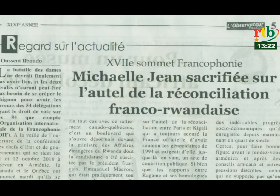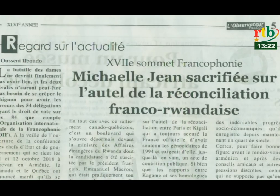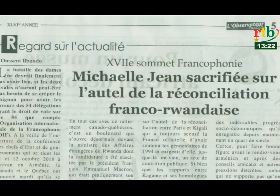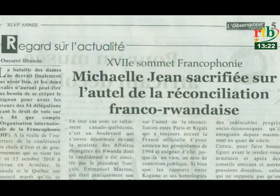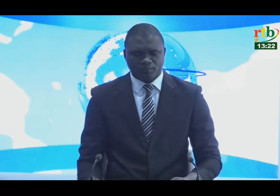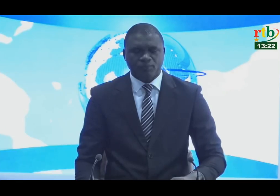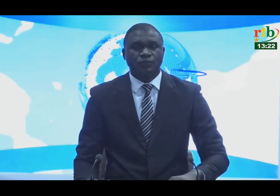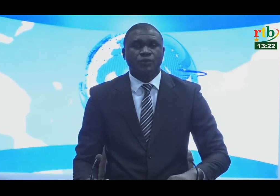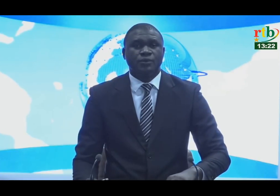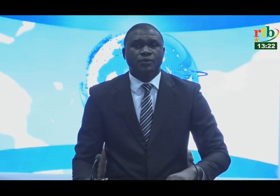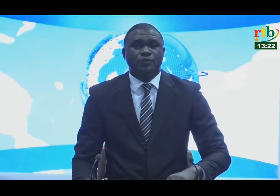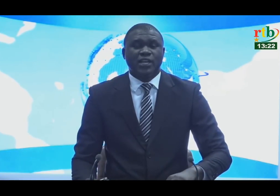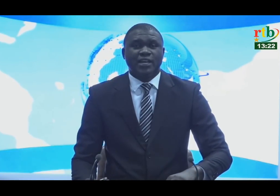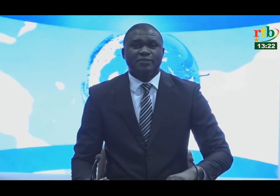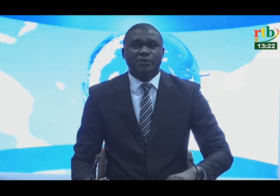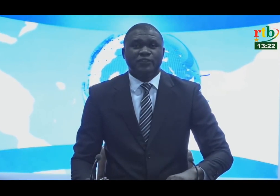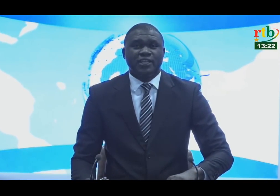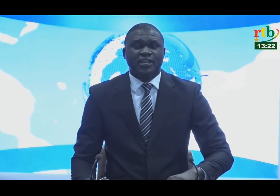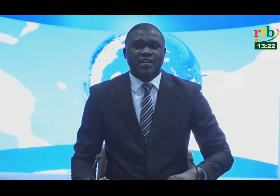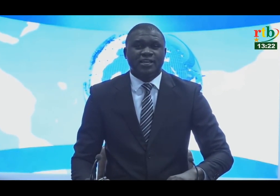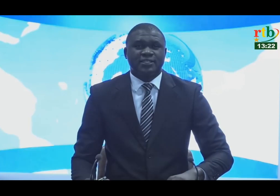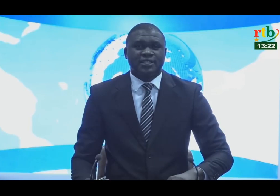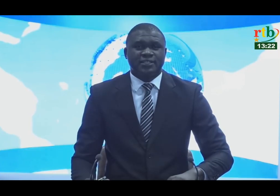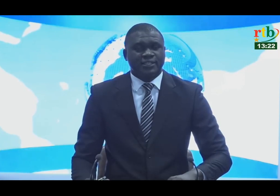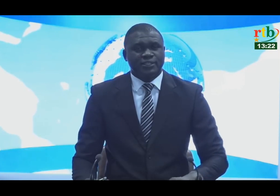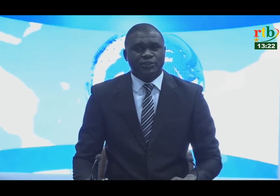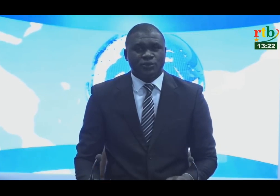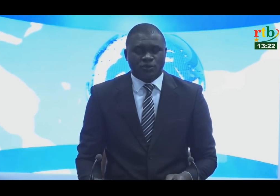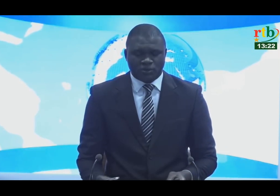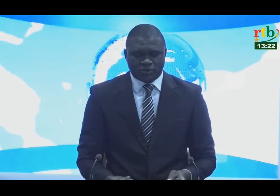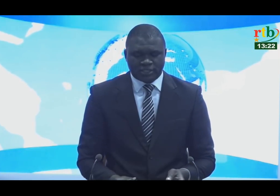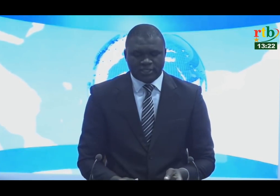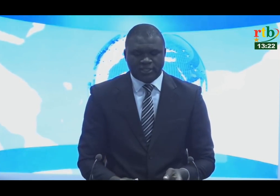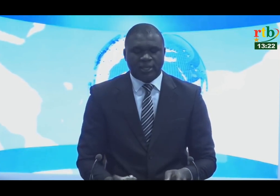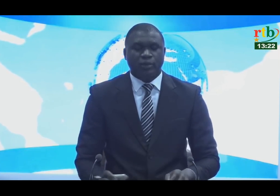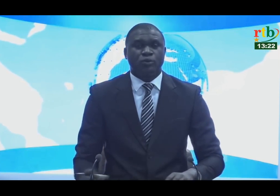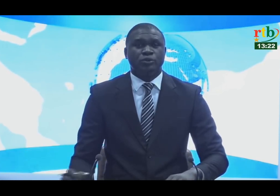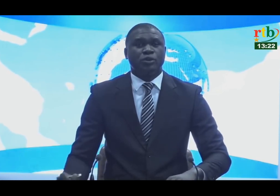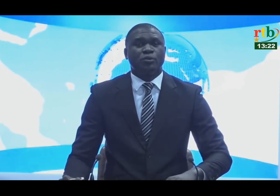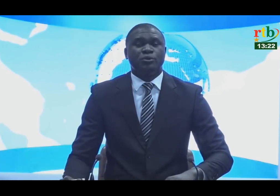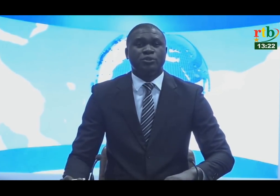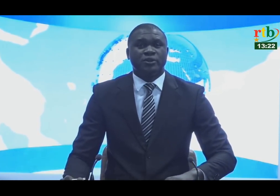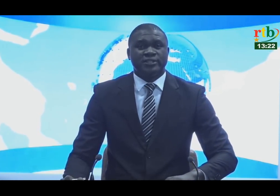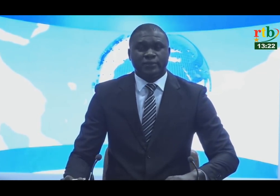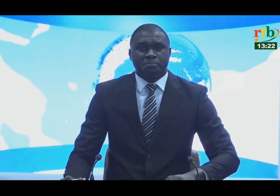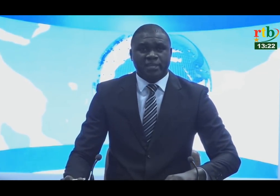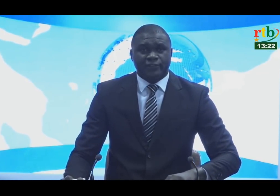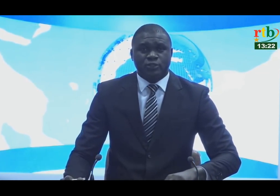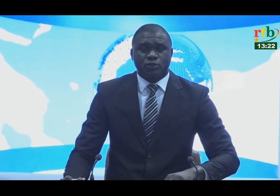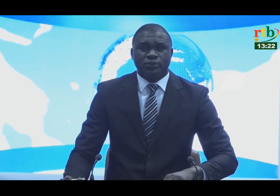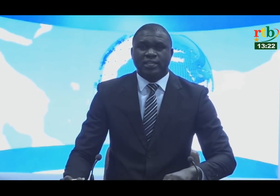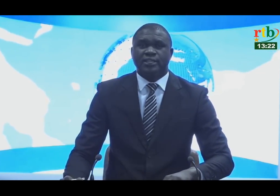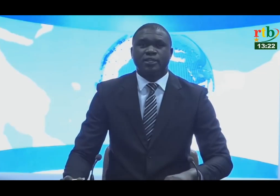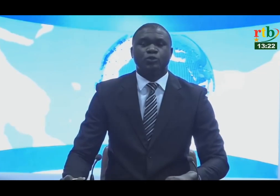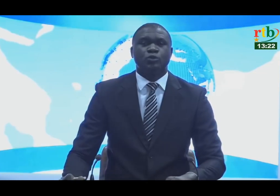1994. Voilà qui met fin à cette édition qui a connu donc plusieurs